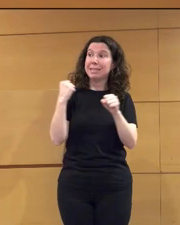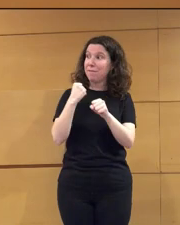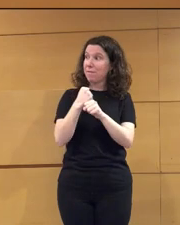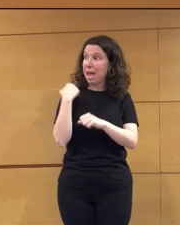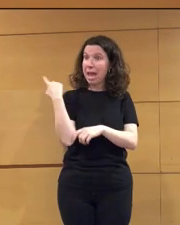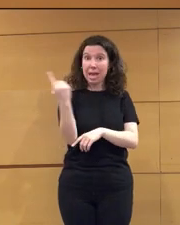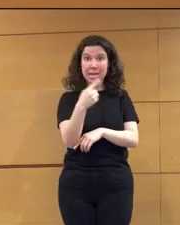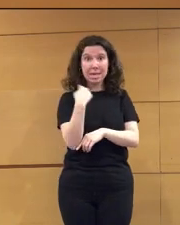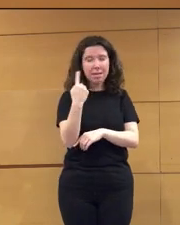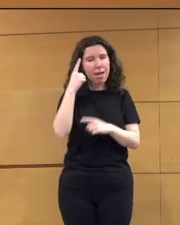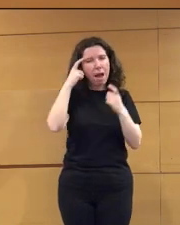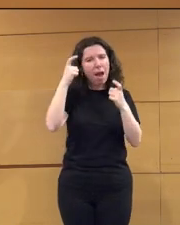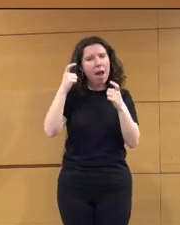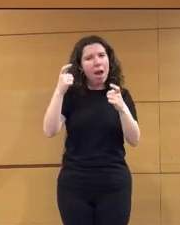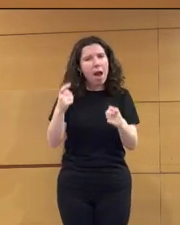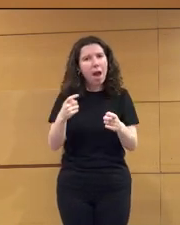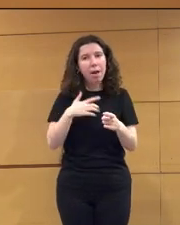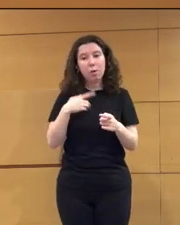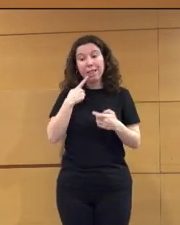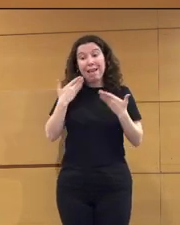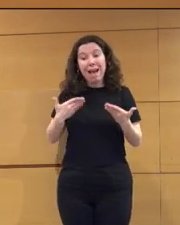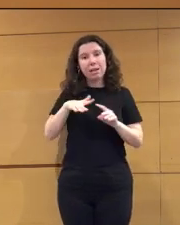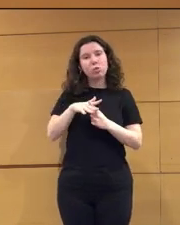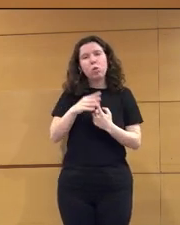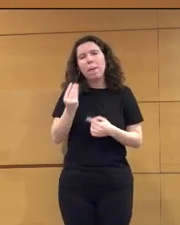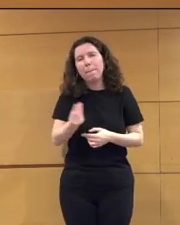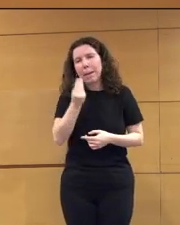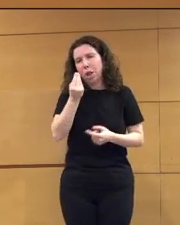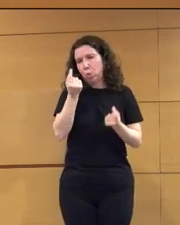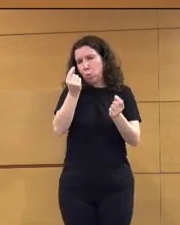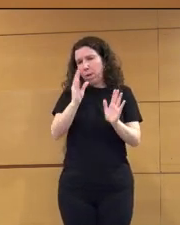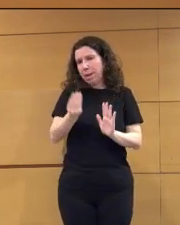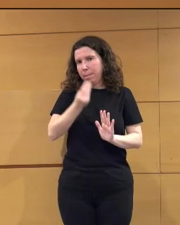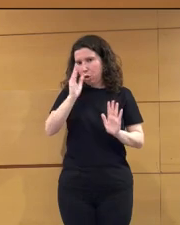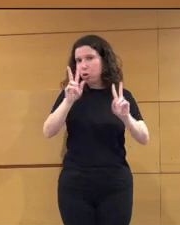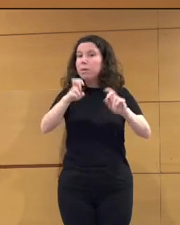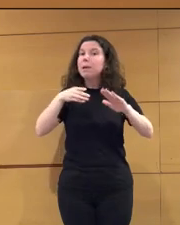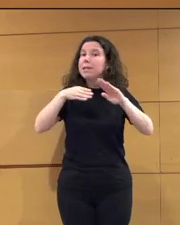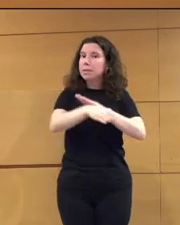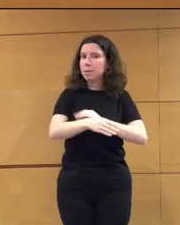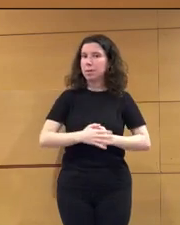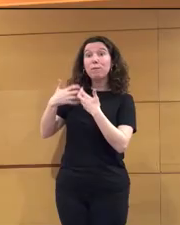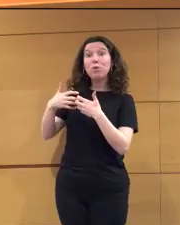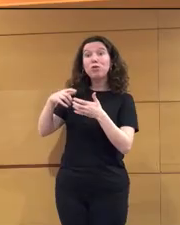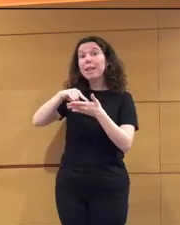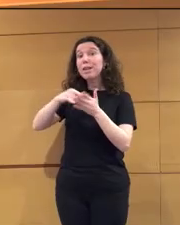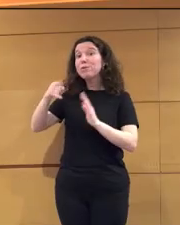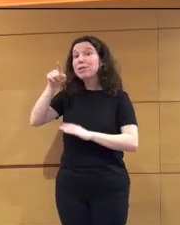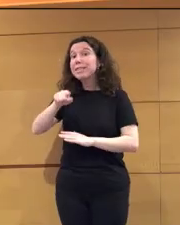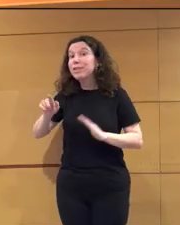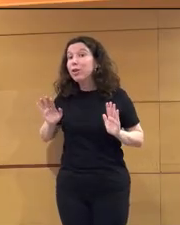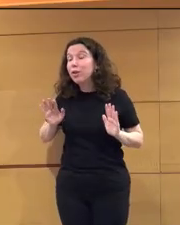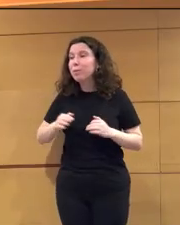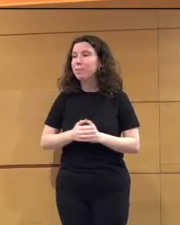cada dia, doncs estem una mica millor en accessibilitat, que és important. Sí? Moltes